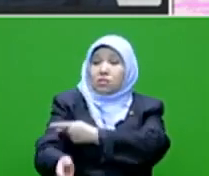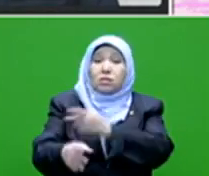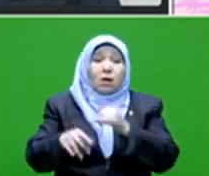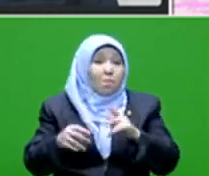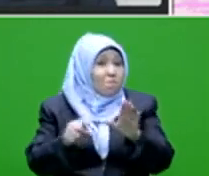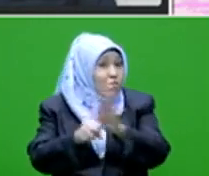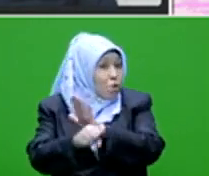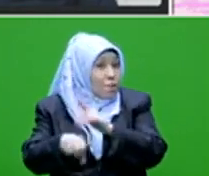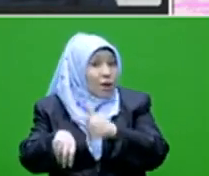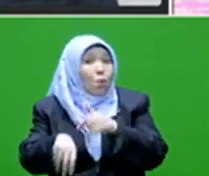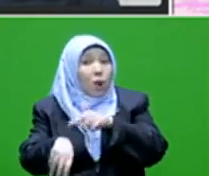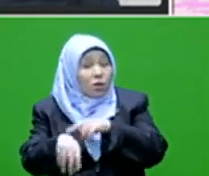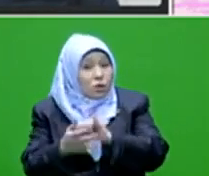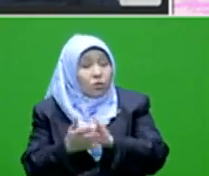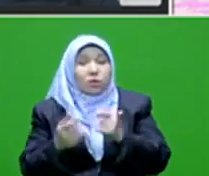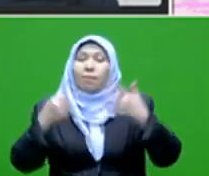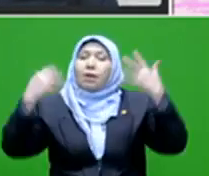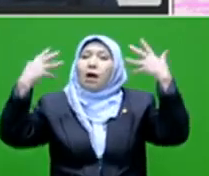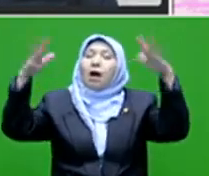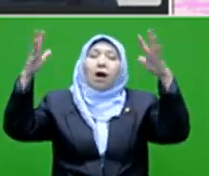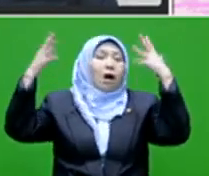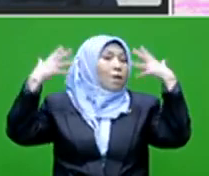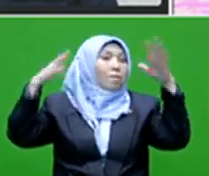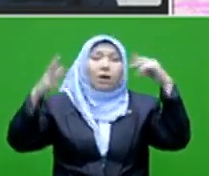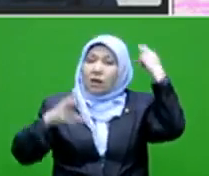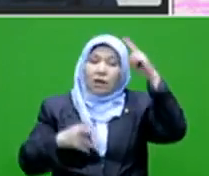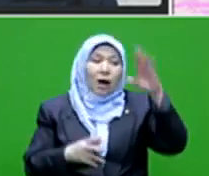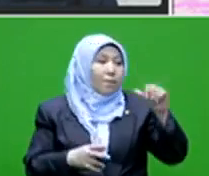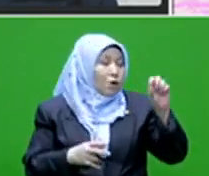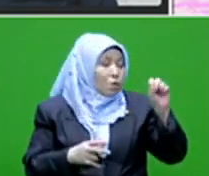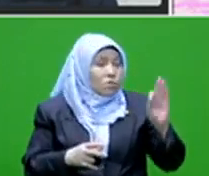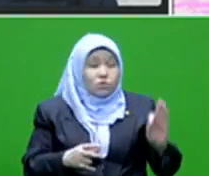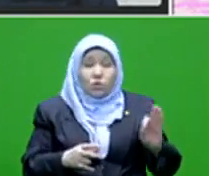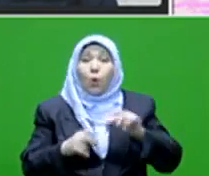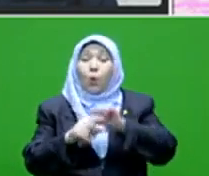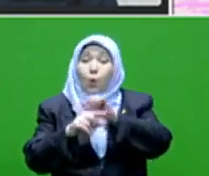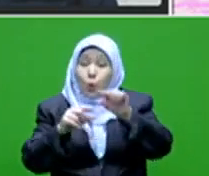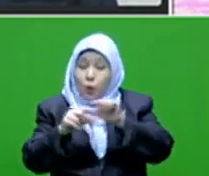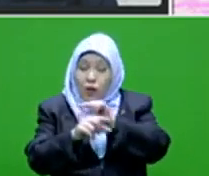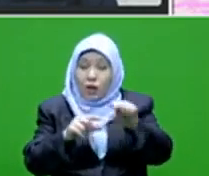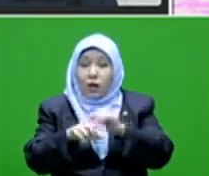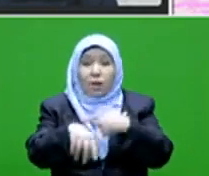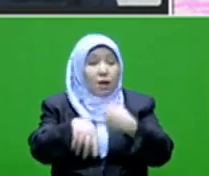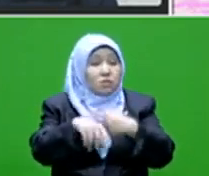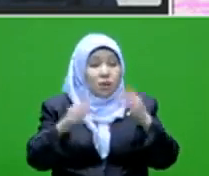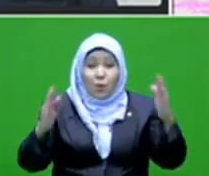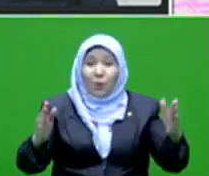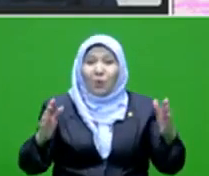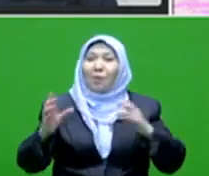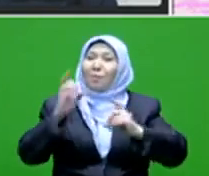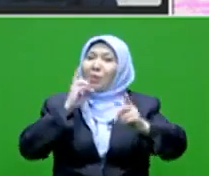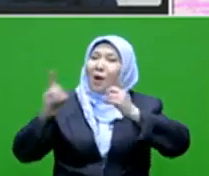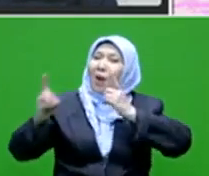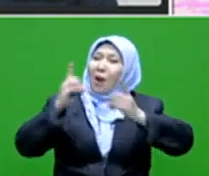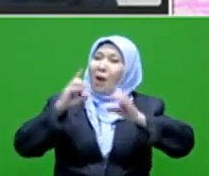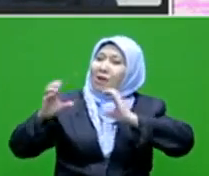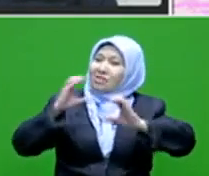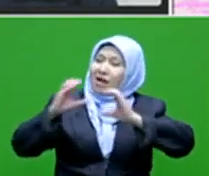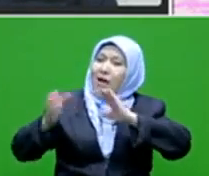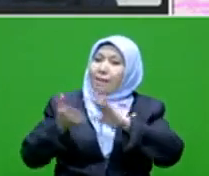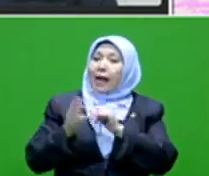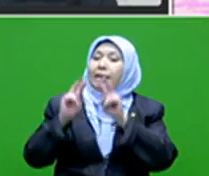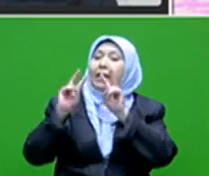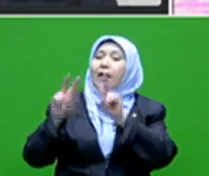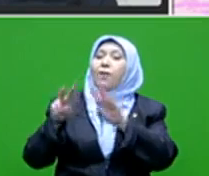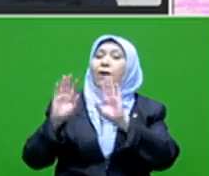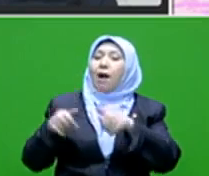itu. Tapi hebatnya Nabi Yusuf. Nabi Yusuf menggunakan tempoh ni untuk berdialog lagi dengan mereka. Nak tengok bila